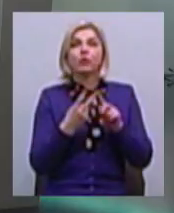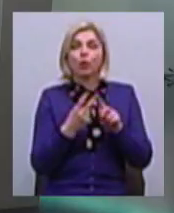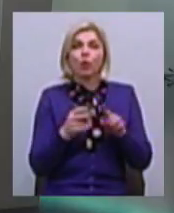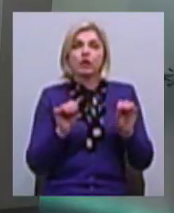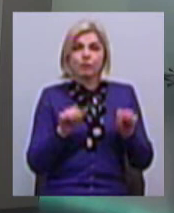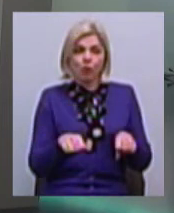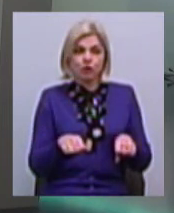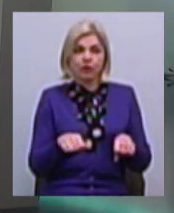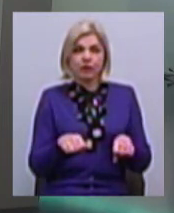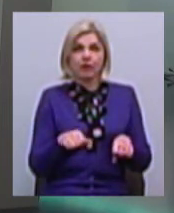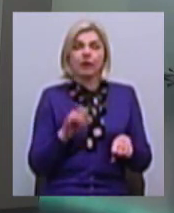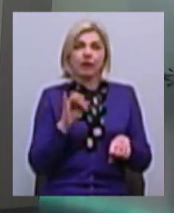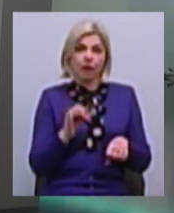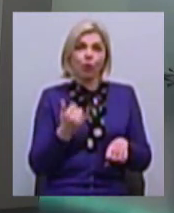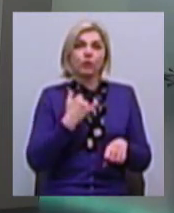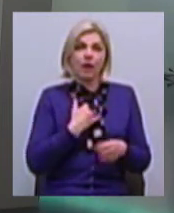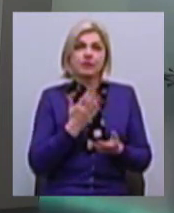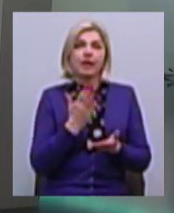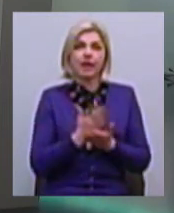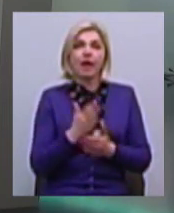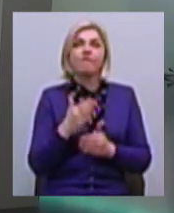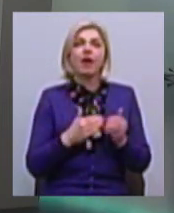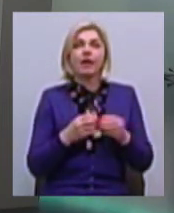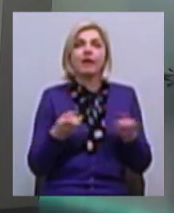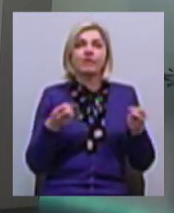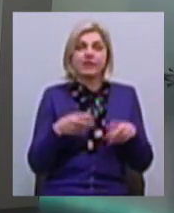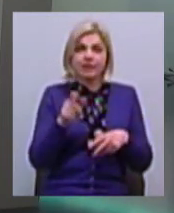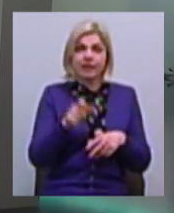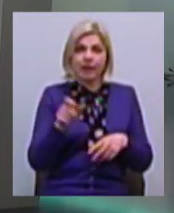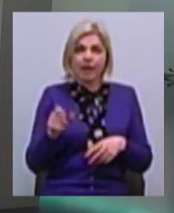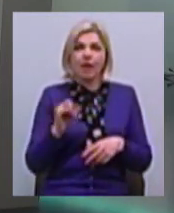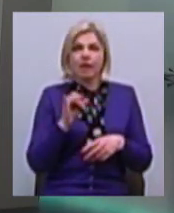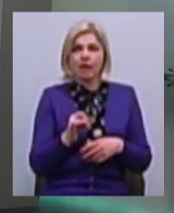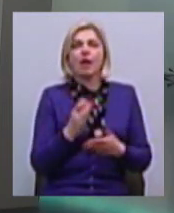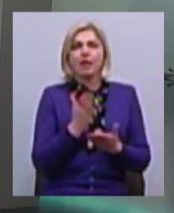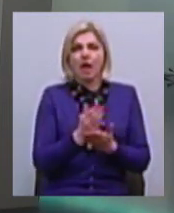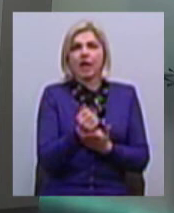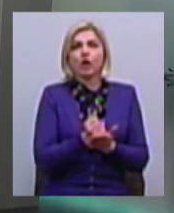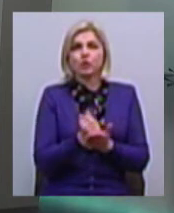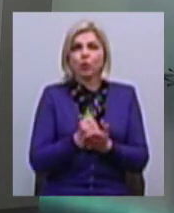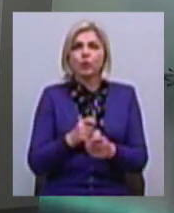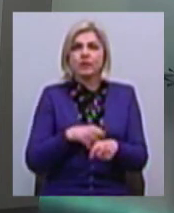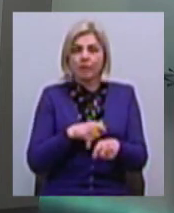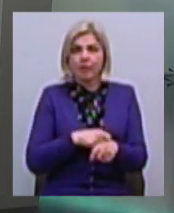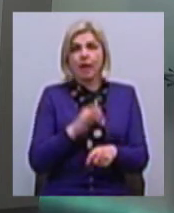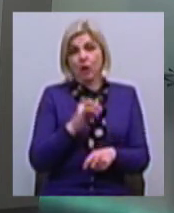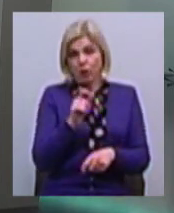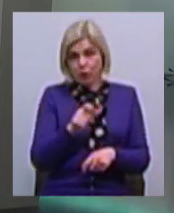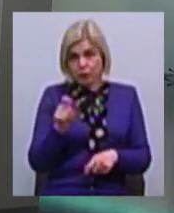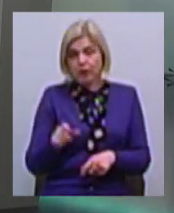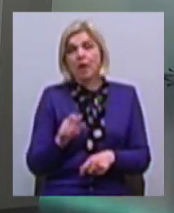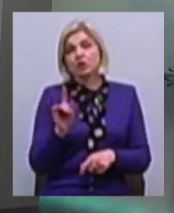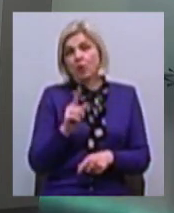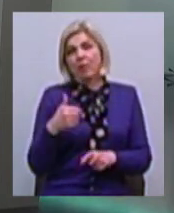зможе, і у нас є фахівці, є відповідні матеріальні ресурси, в тому числі і людські, для того, щоб